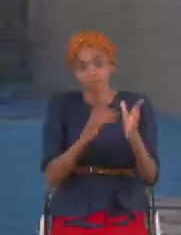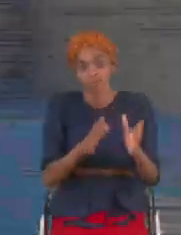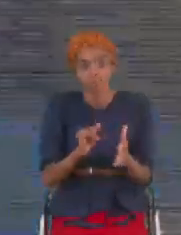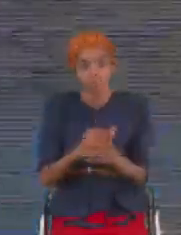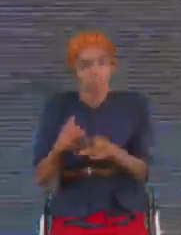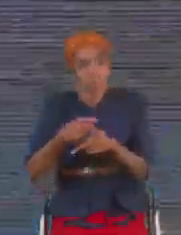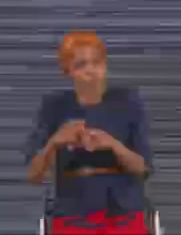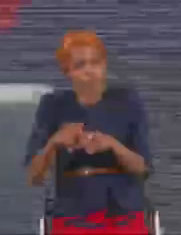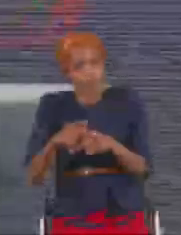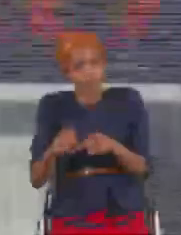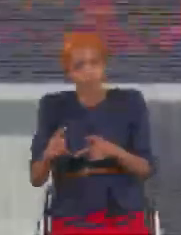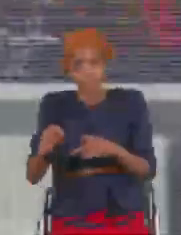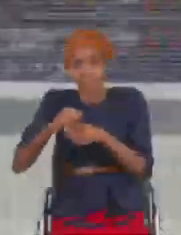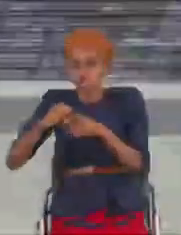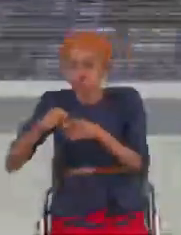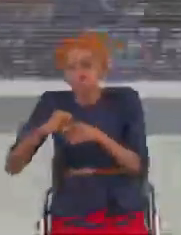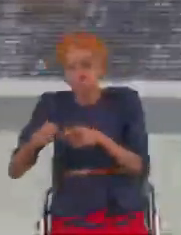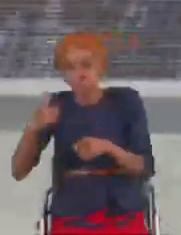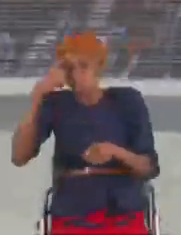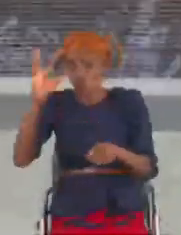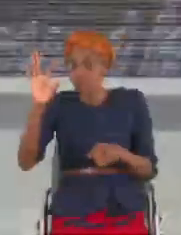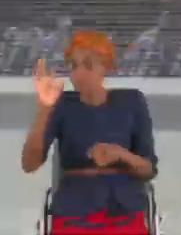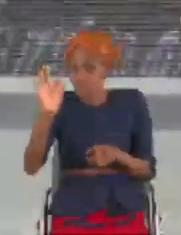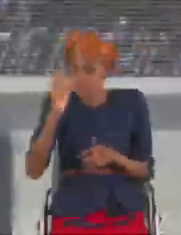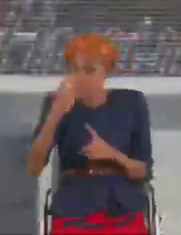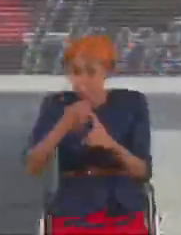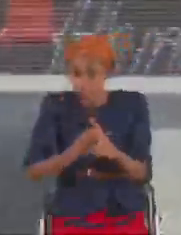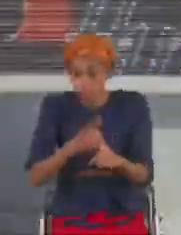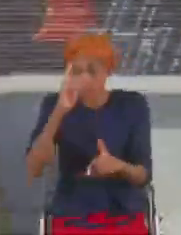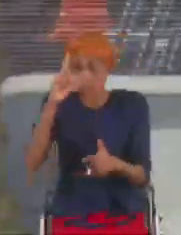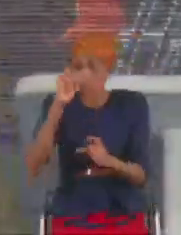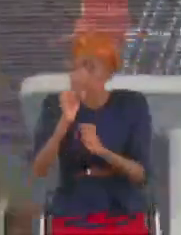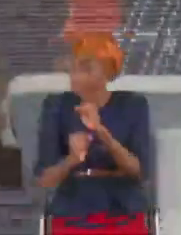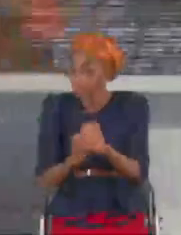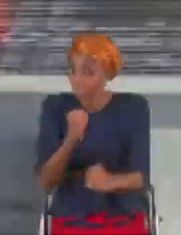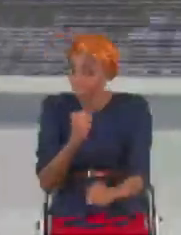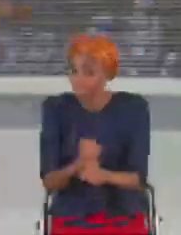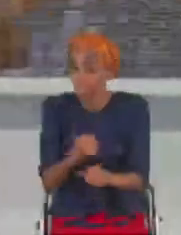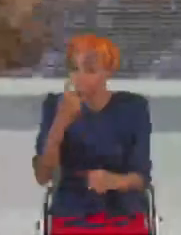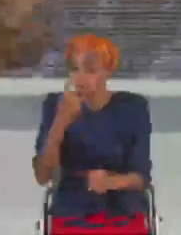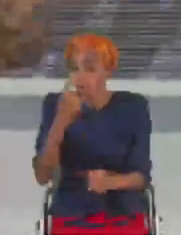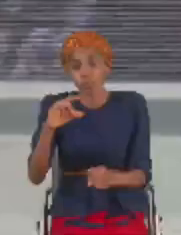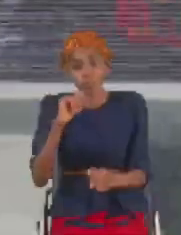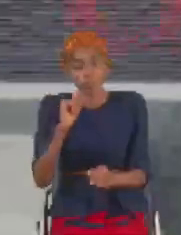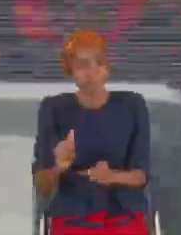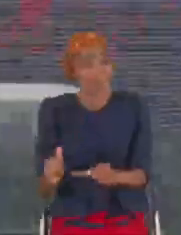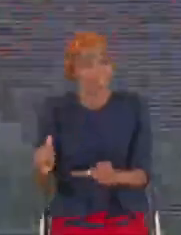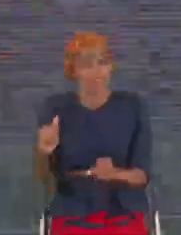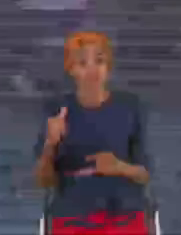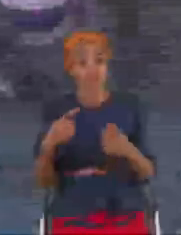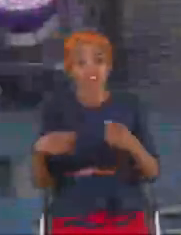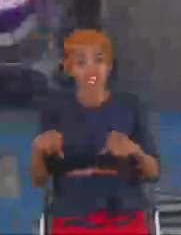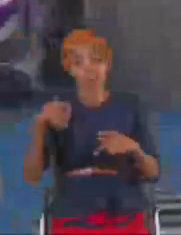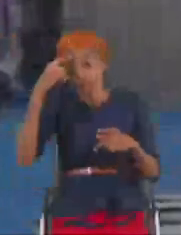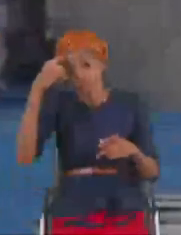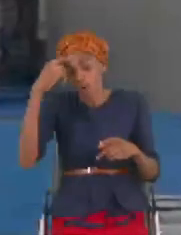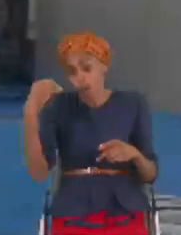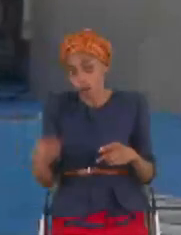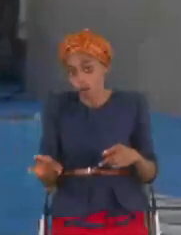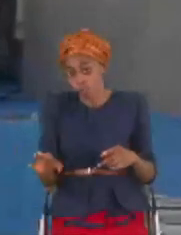s'axe exerce pendant neuf mois pas d'aréna pour un jeu qui va seulement